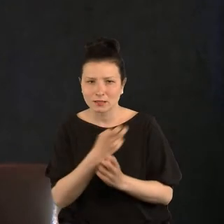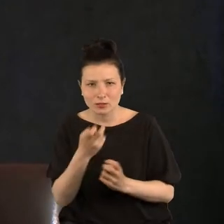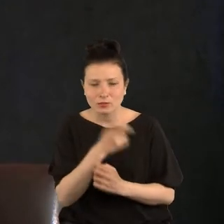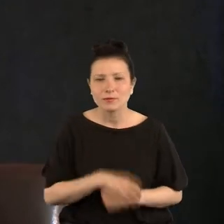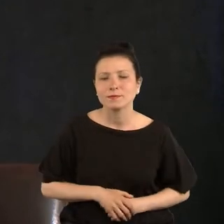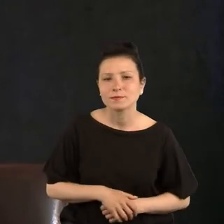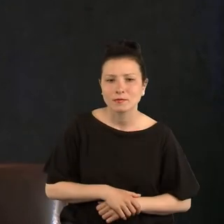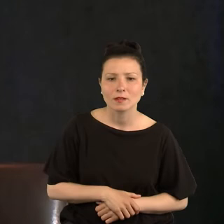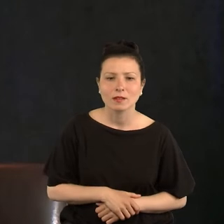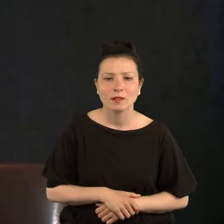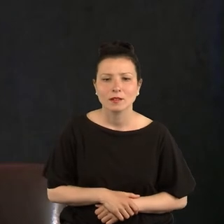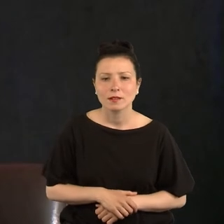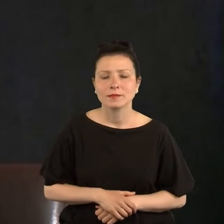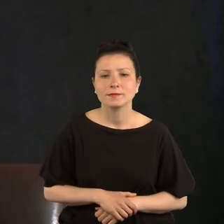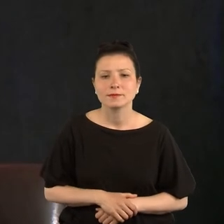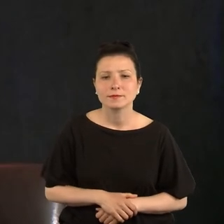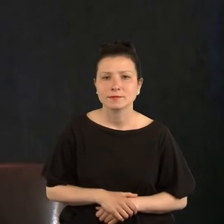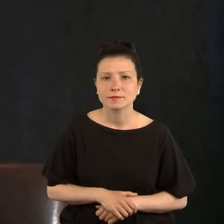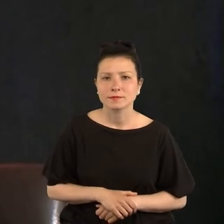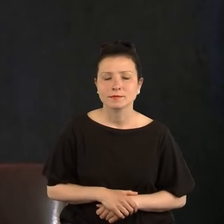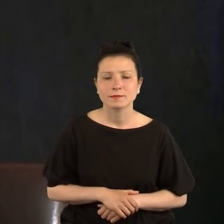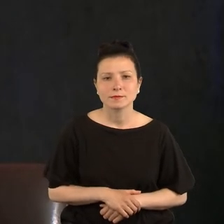bo tutaj pewnie no tak przyszłoby mi